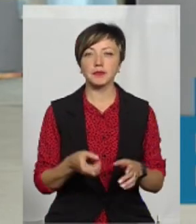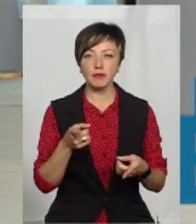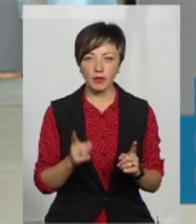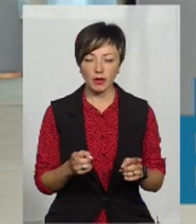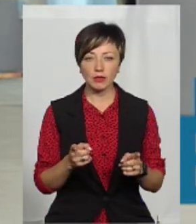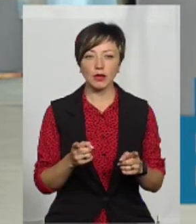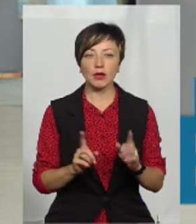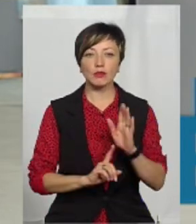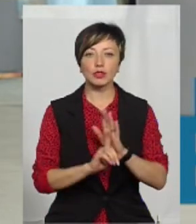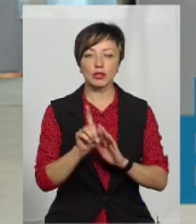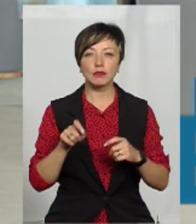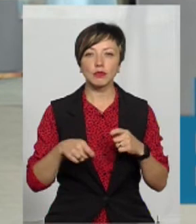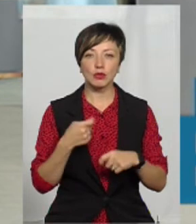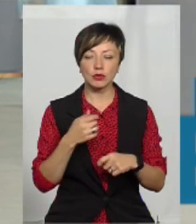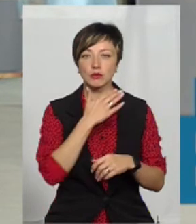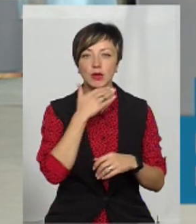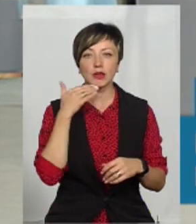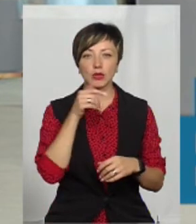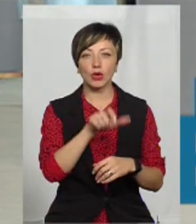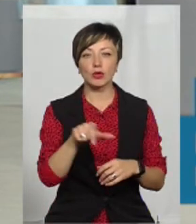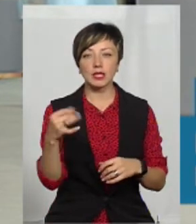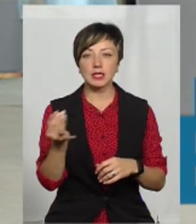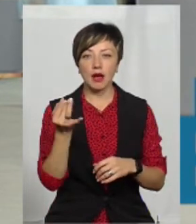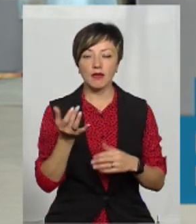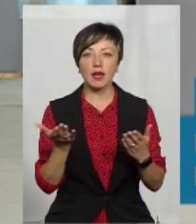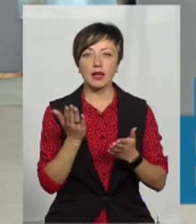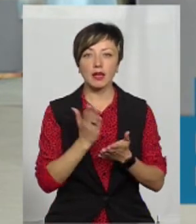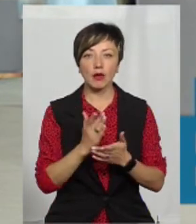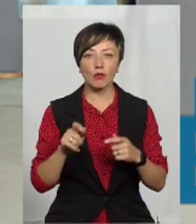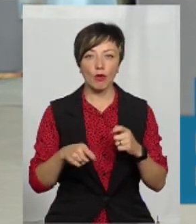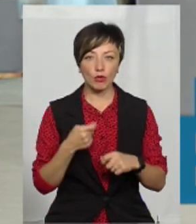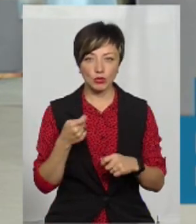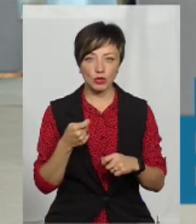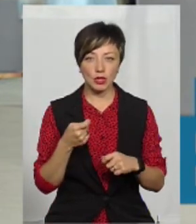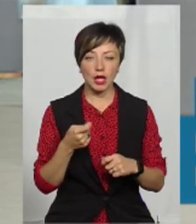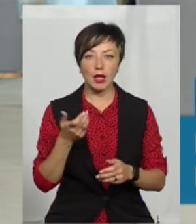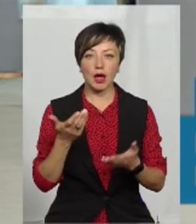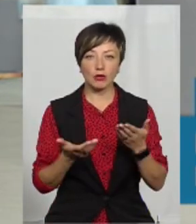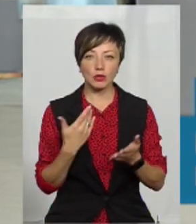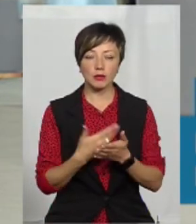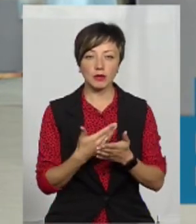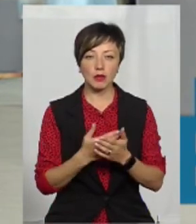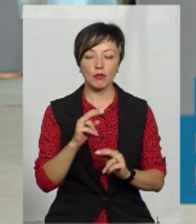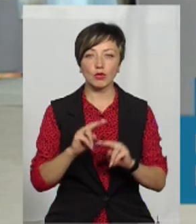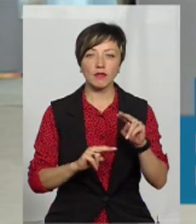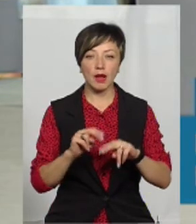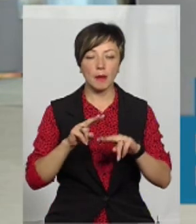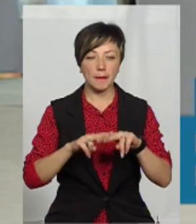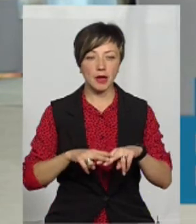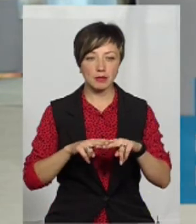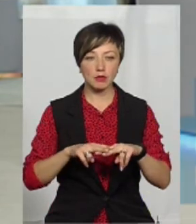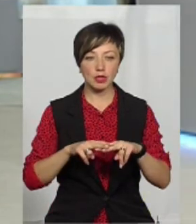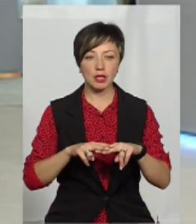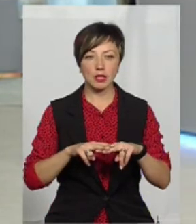Звичайно, дивіться, ми почнемо з порушень. Багато людей цікавляться, які є порушення. От, якщо взяти будівельний паспорт